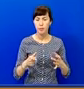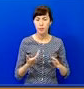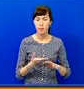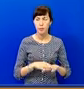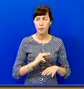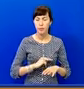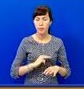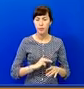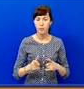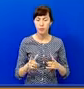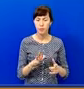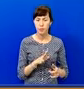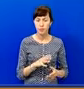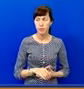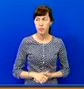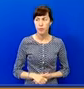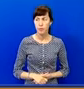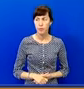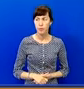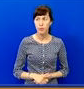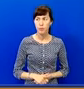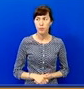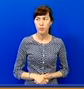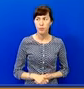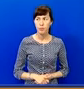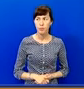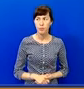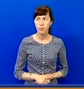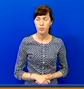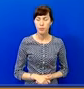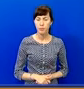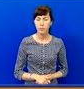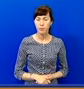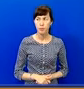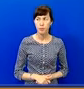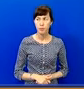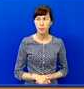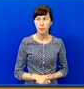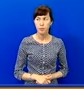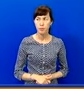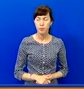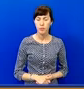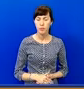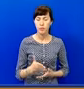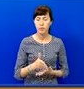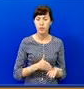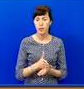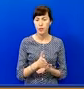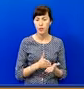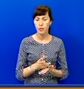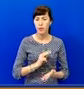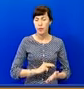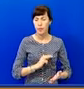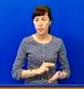шығарып отырсыздар. Сондықтан бұл мәселені сіздің негізгі функционалды қызметіңіз отырыңызда да марқұлаңызды